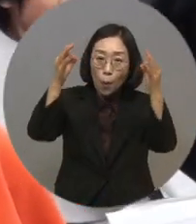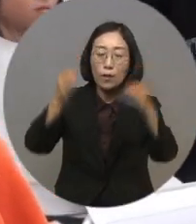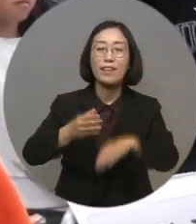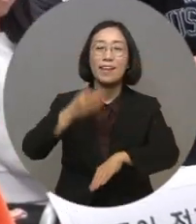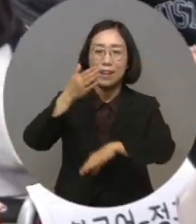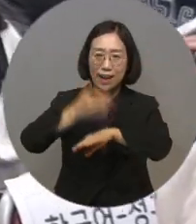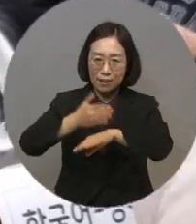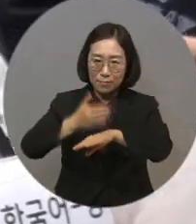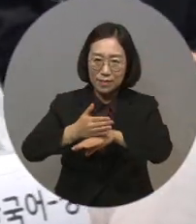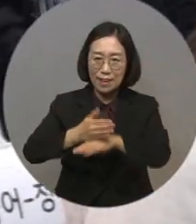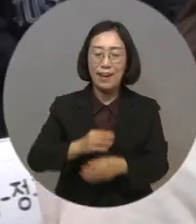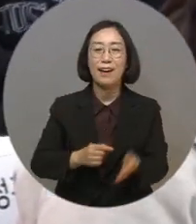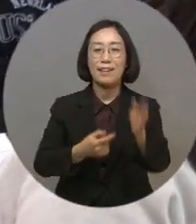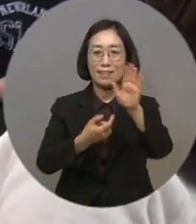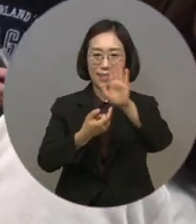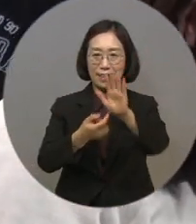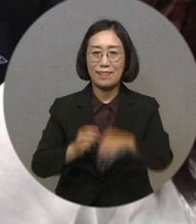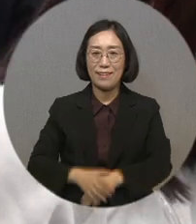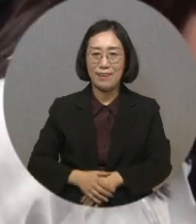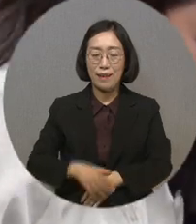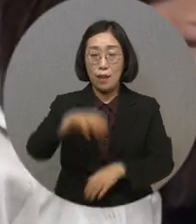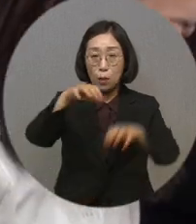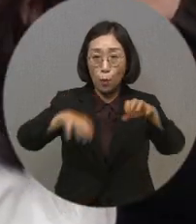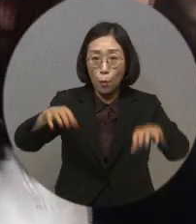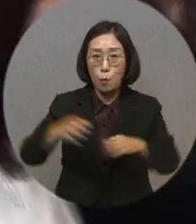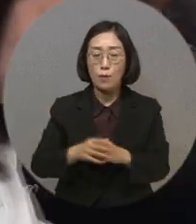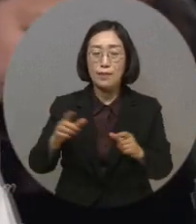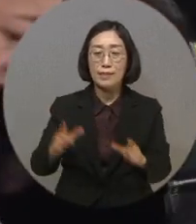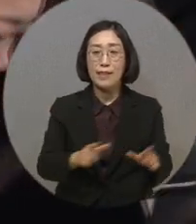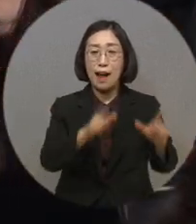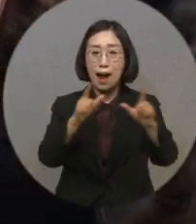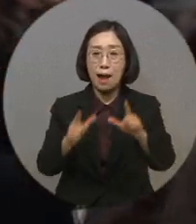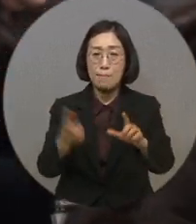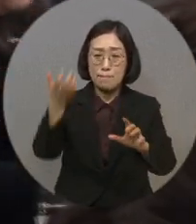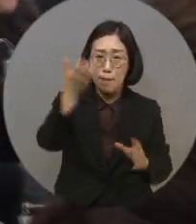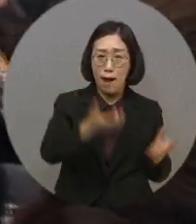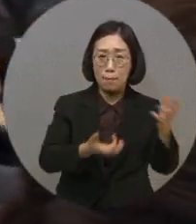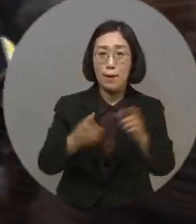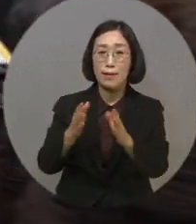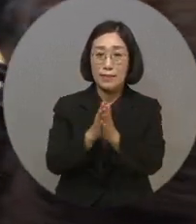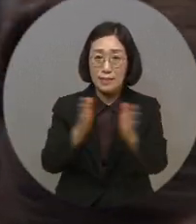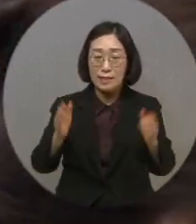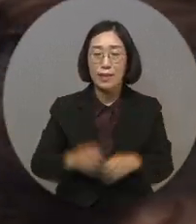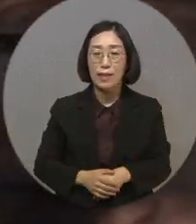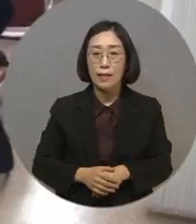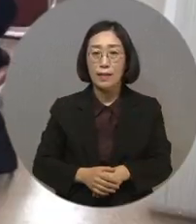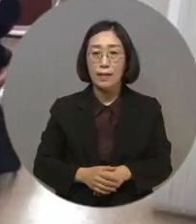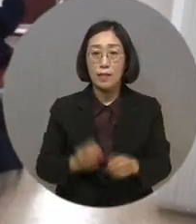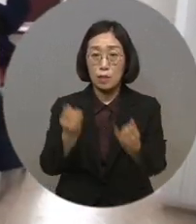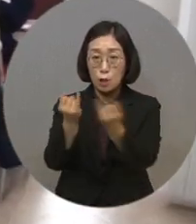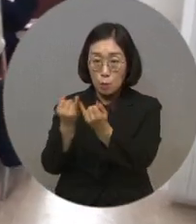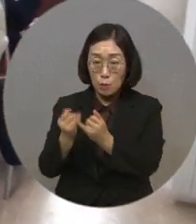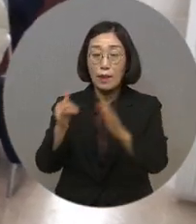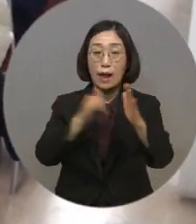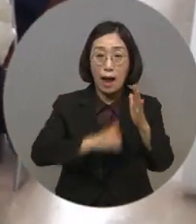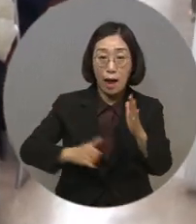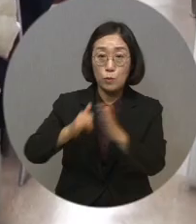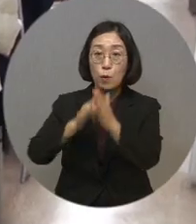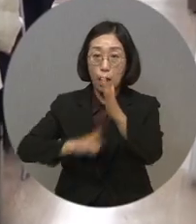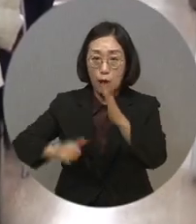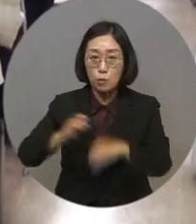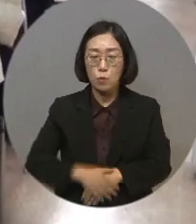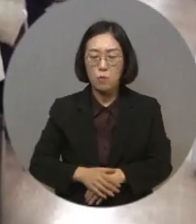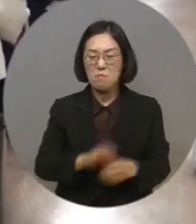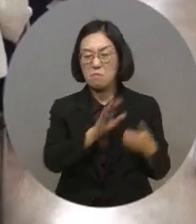감사의 표시였습니다. 대한민국 곳곳에서 삶의 터전을 잡아가는 이주 배경 가족들. 이제는